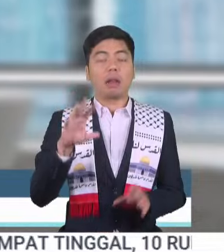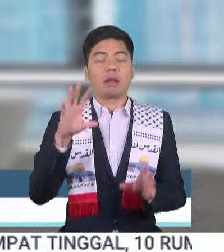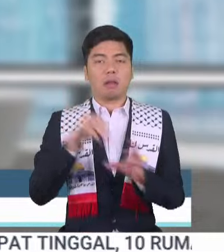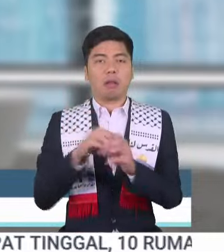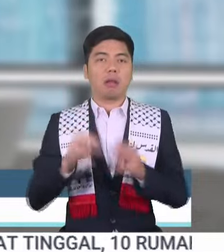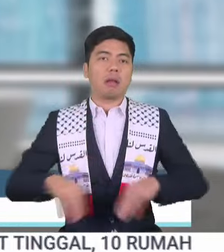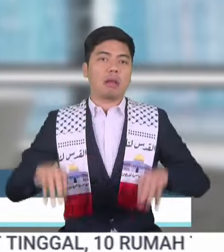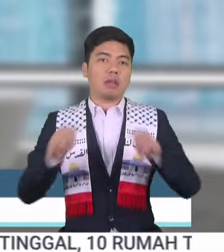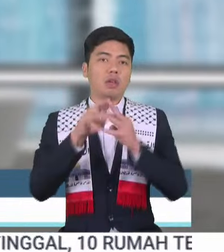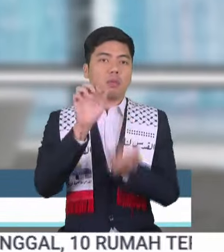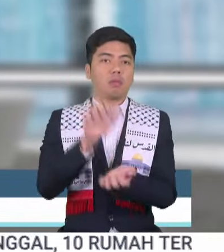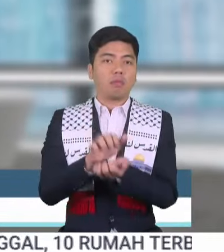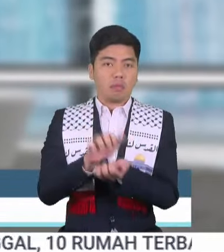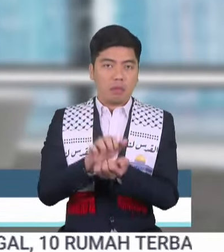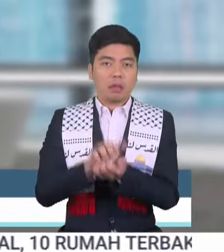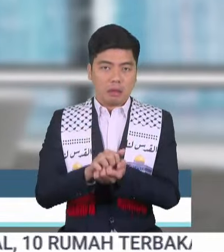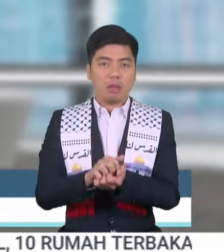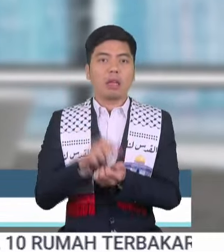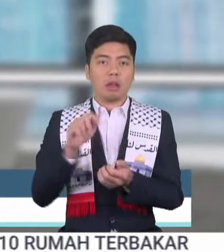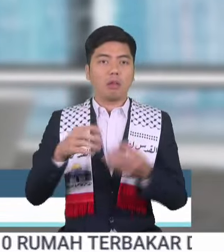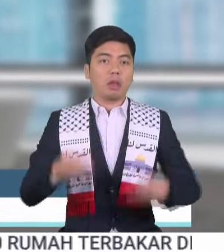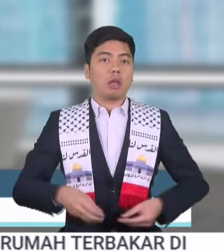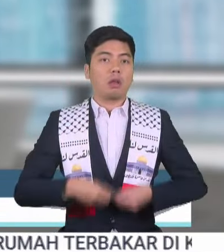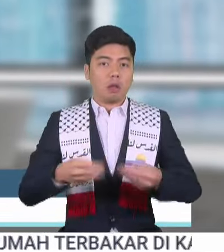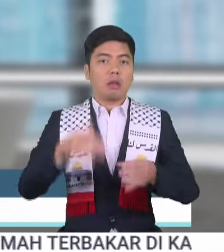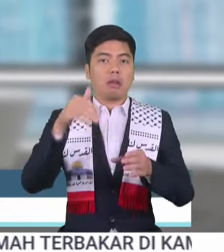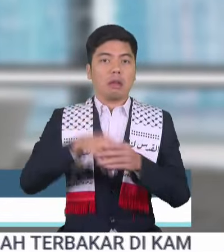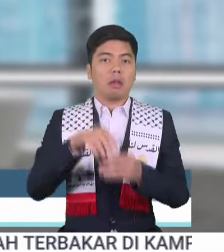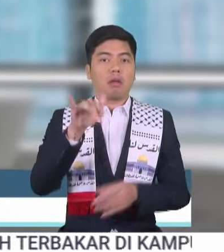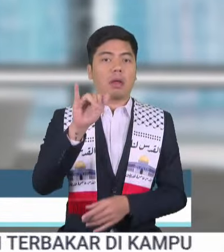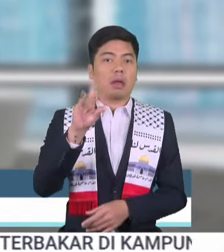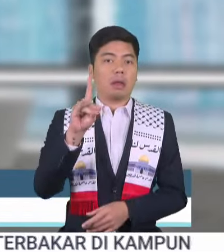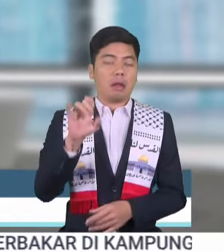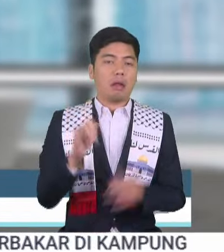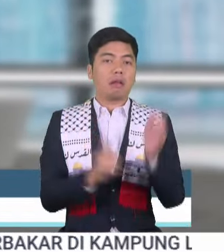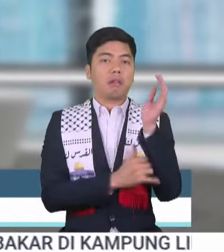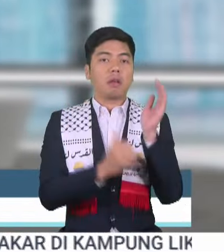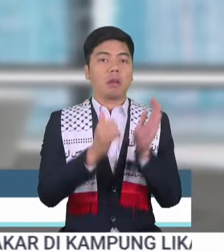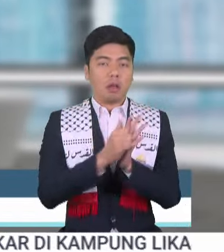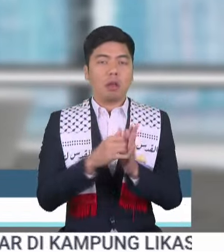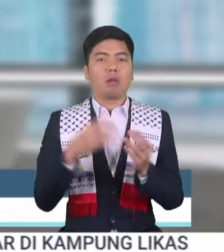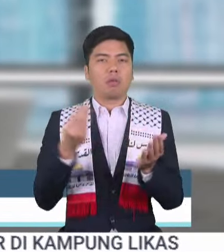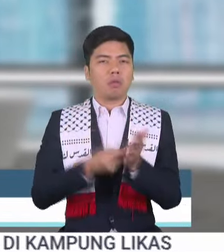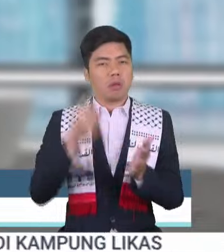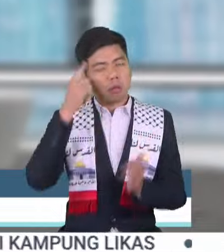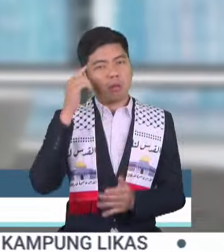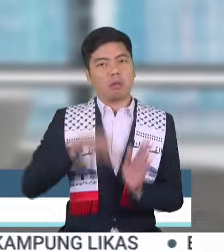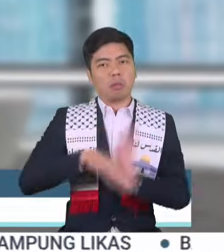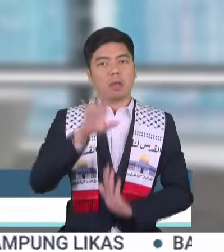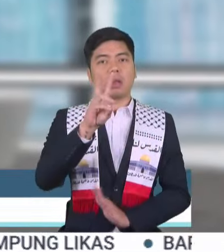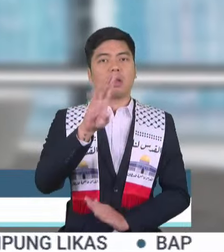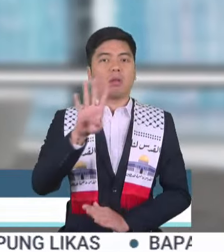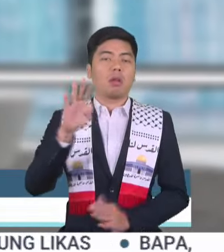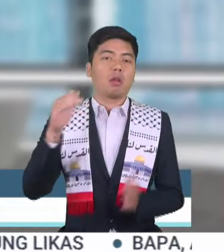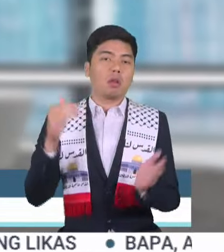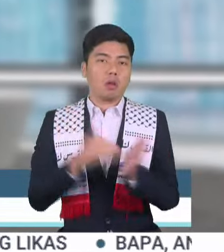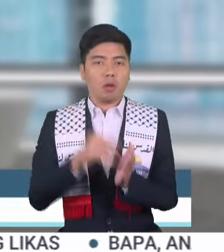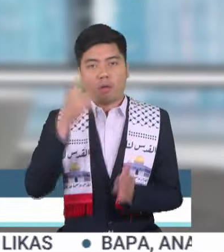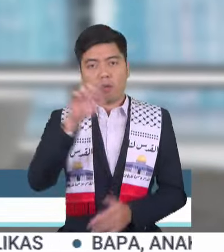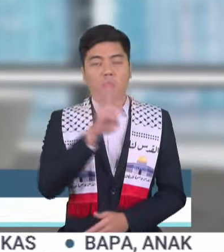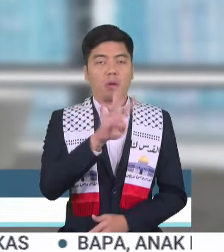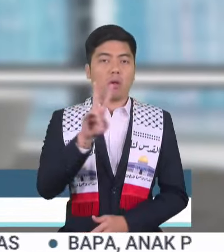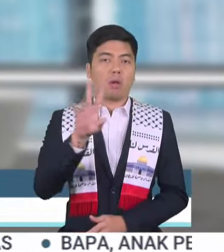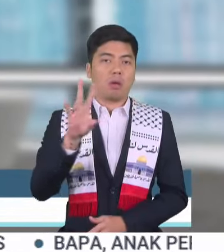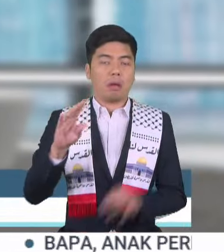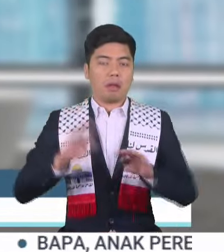menyerahkan sumbangan Aidilfitri Yayasan Islam Darul Ihsan YIDE bernilai lebih RM64,000 kepada